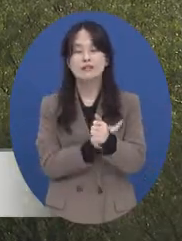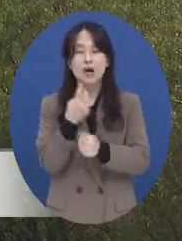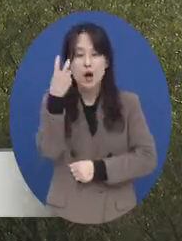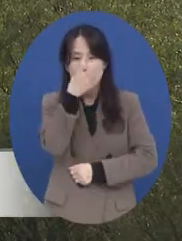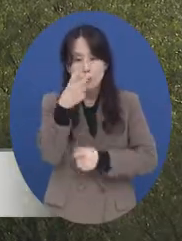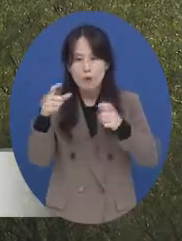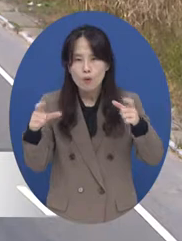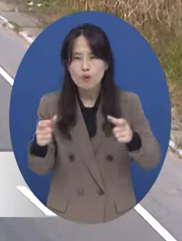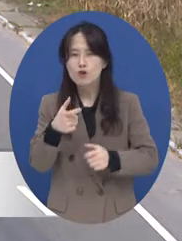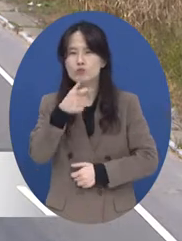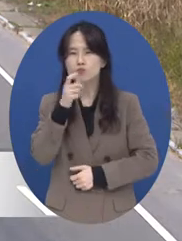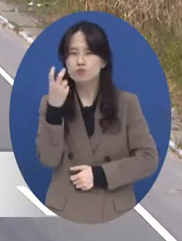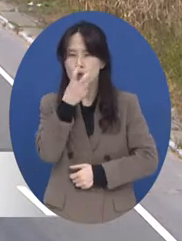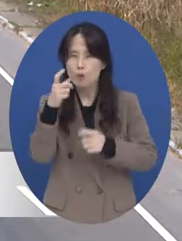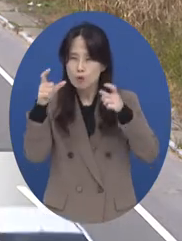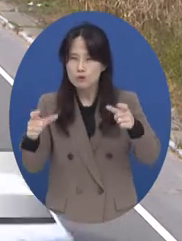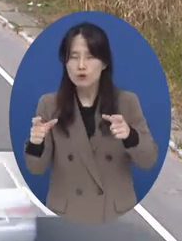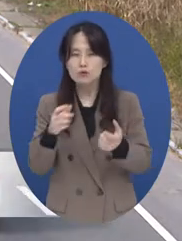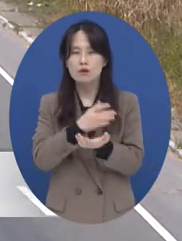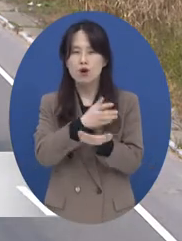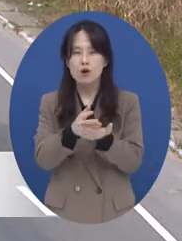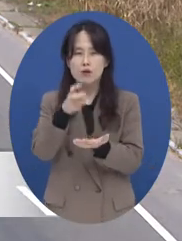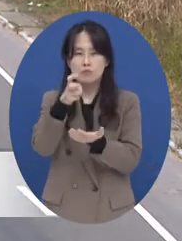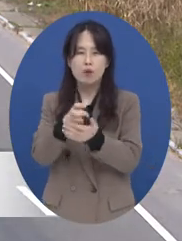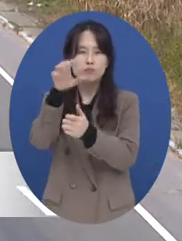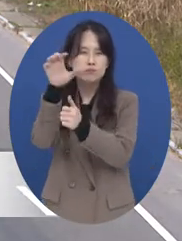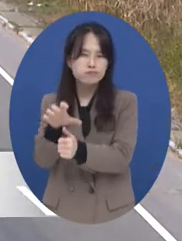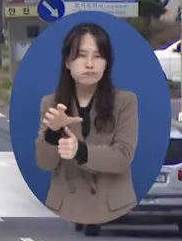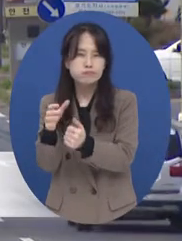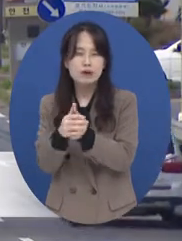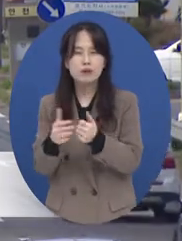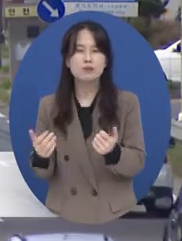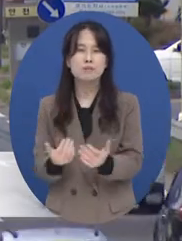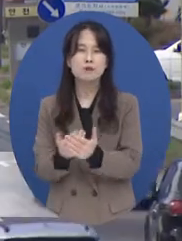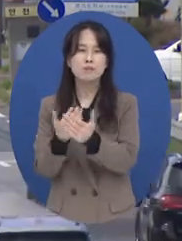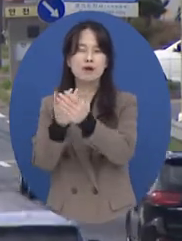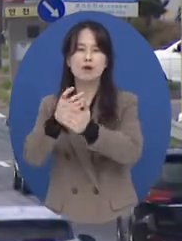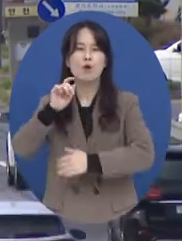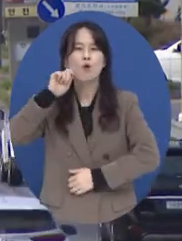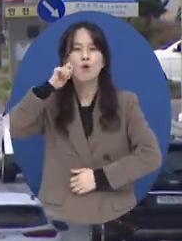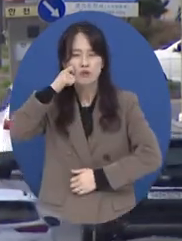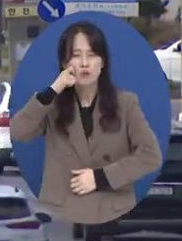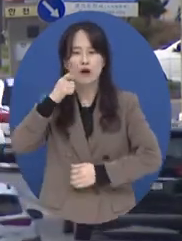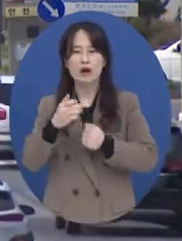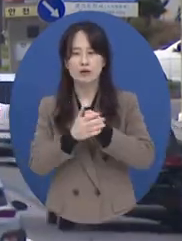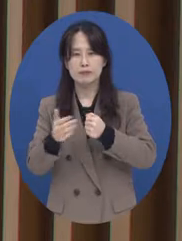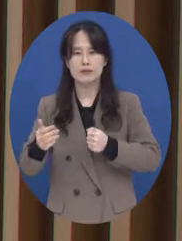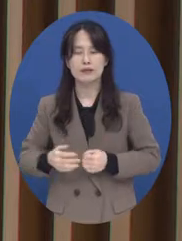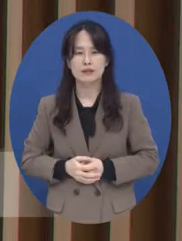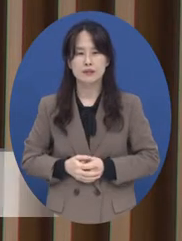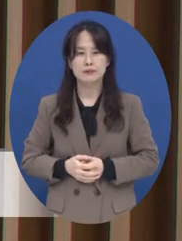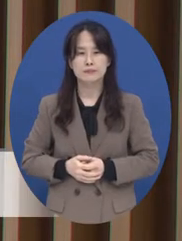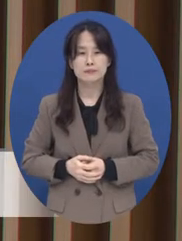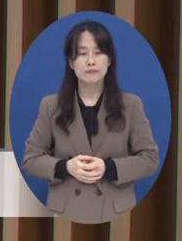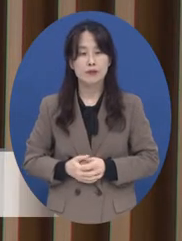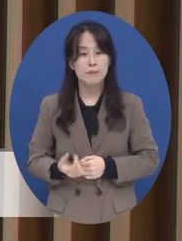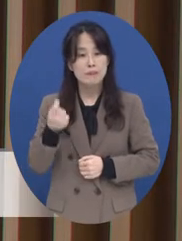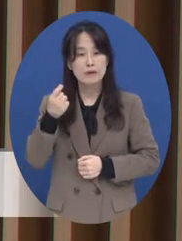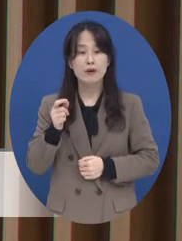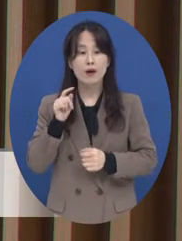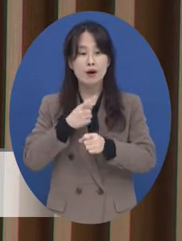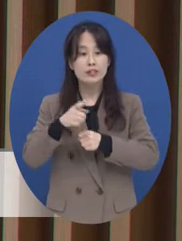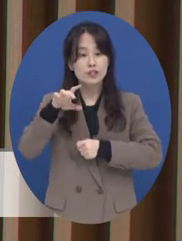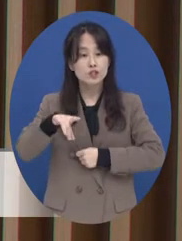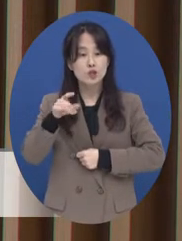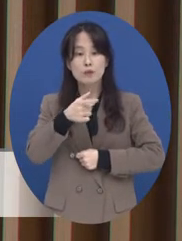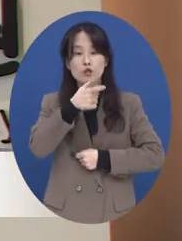자연보전권역과 상수원보호구역 등 각종 중첩규제로 개발에 빗장이 걸려있기 때문입니다. 이르면 내년 초